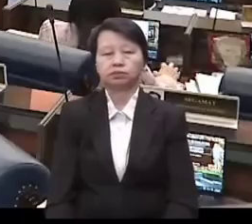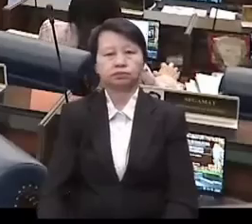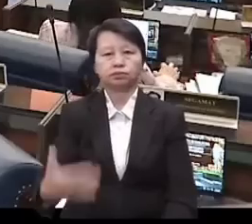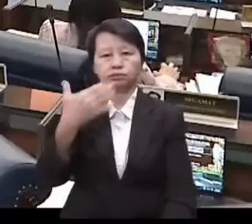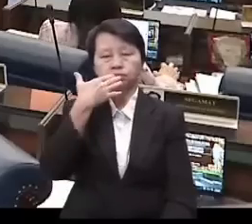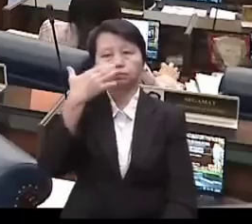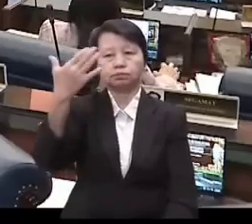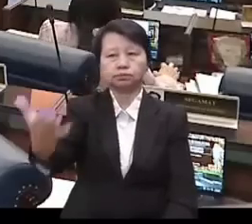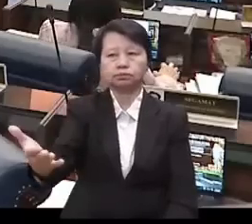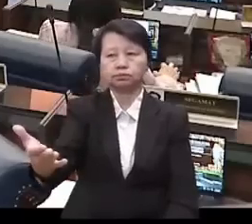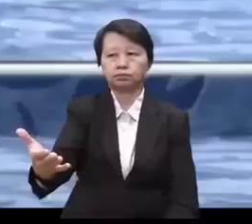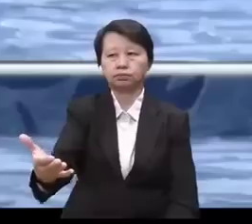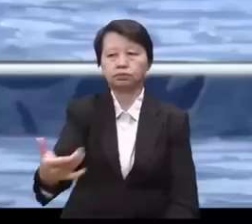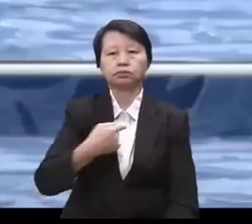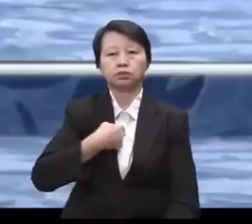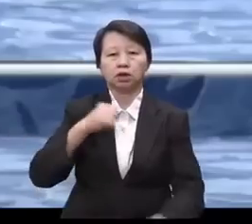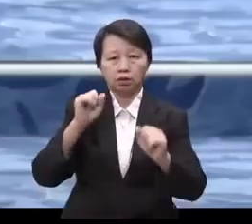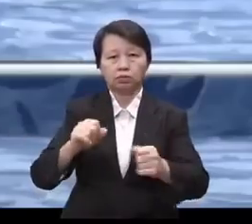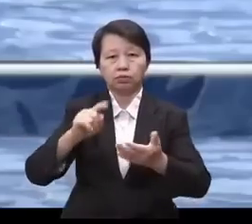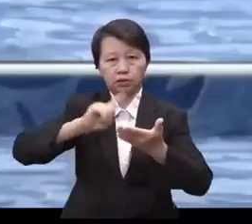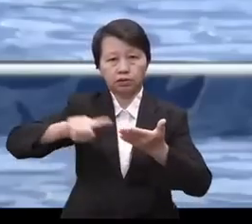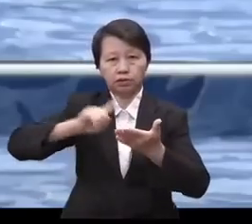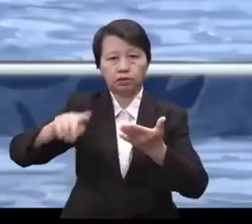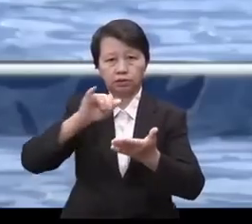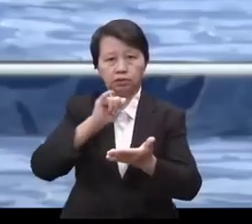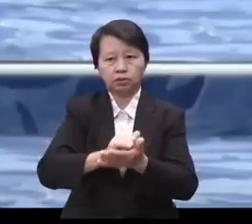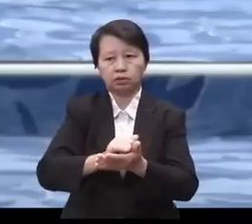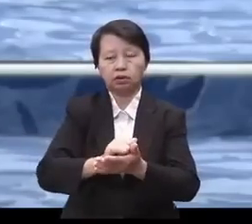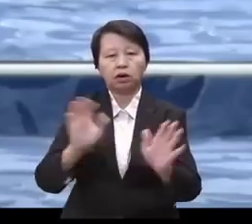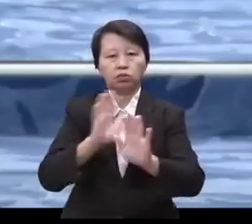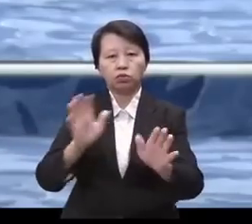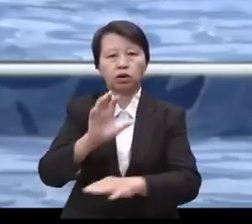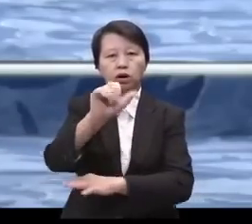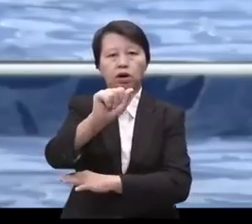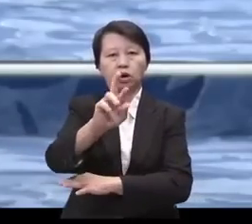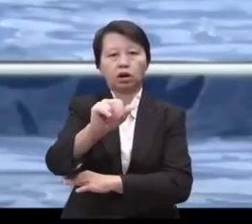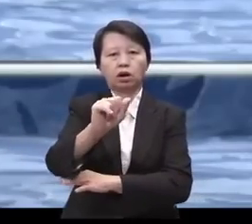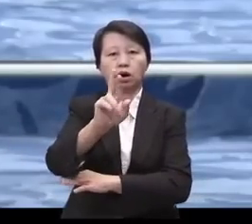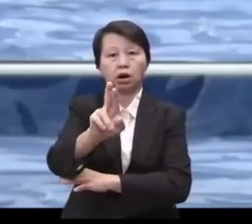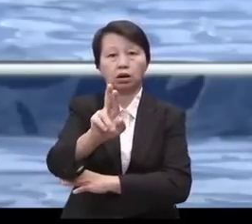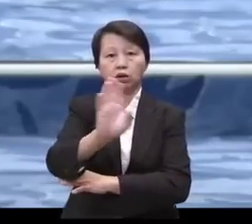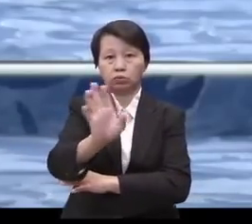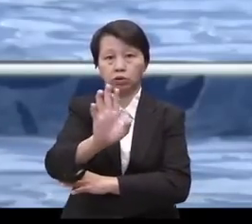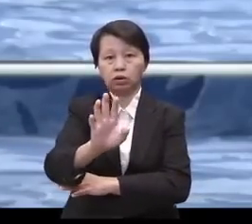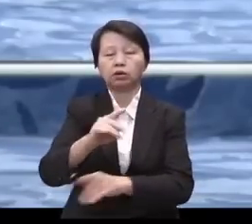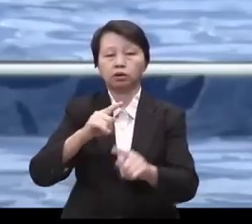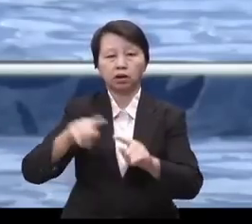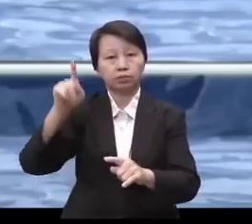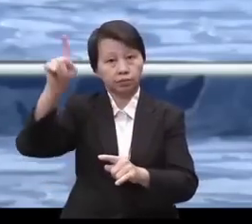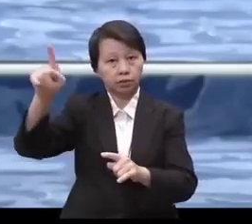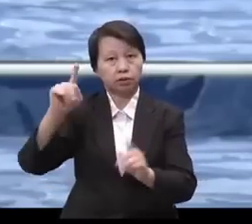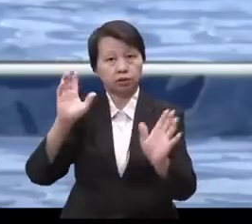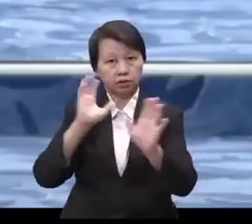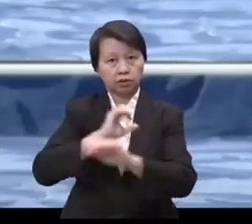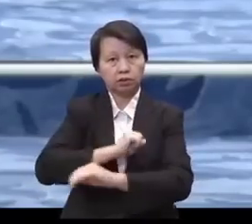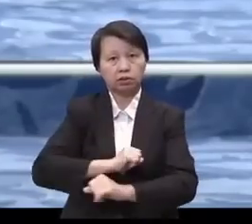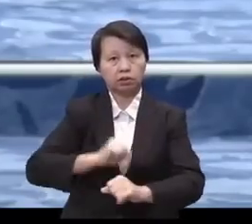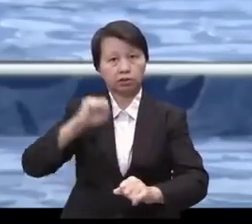kasih. Saya boleh semak apa yang dimasukkan. Tapi bukan di Arau, di Sarawak. Di Sabah, ya baik.